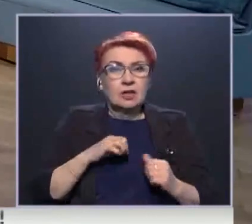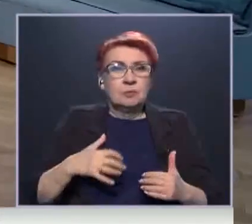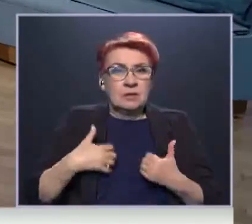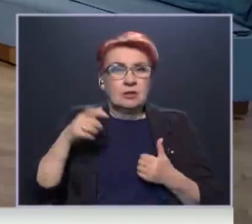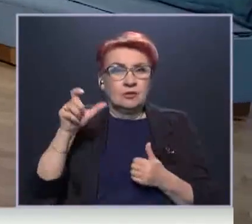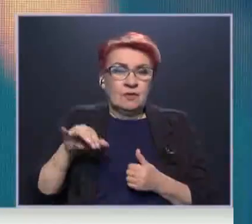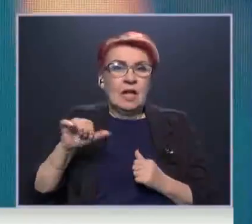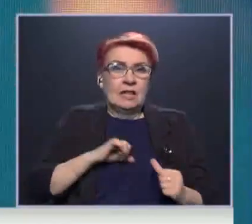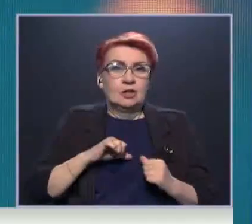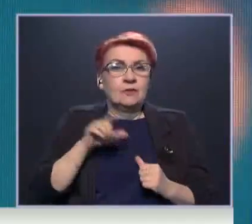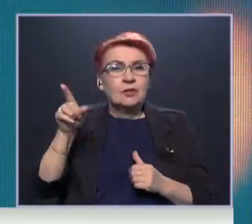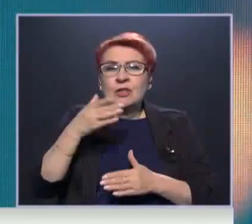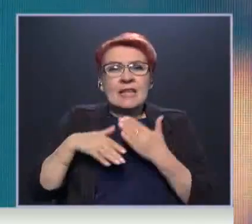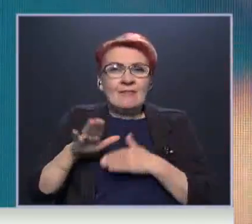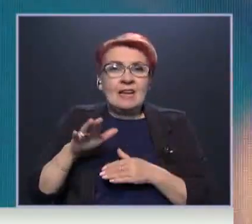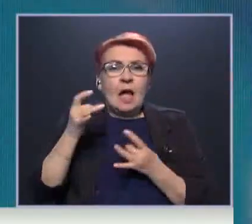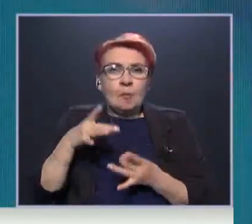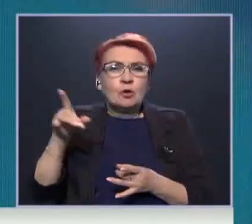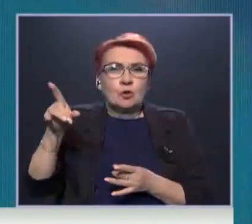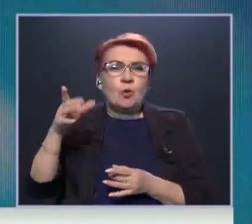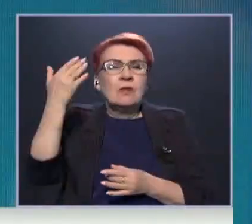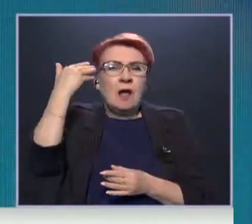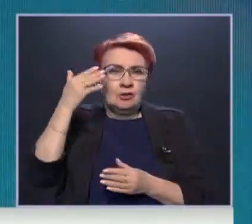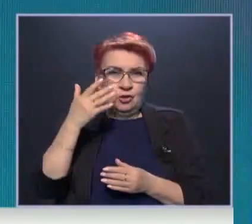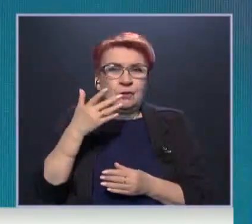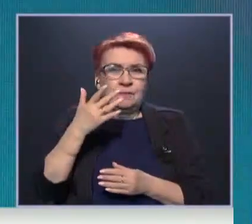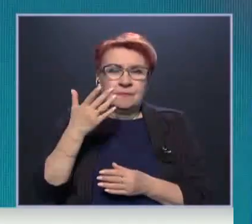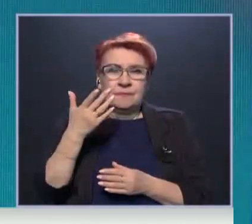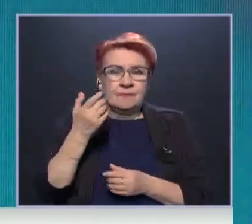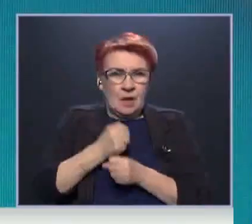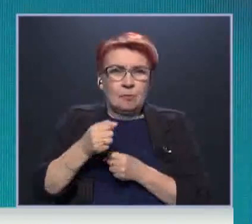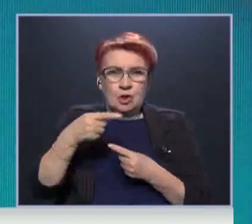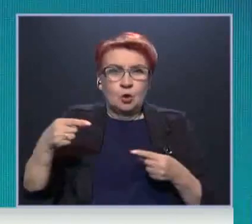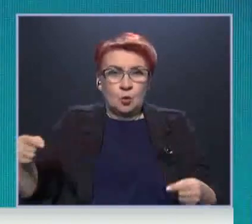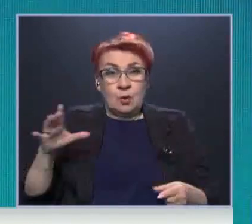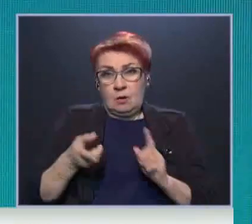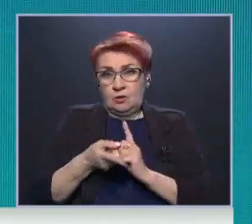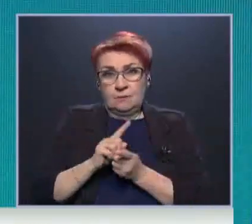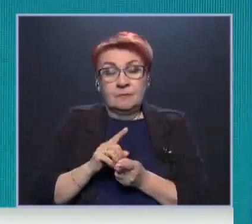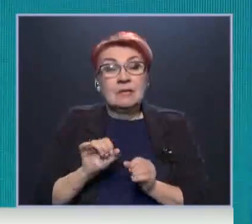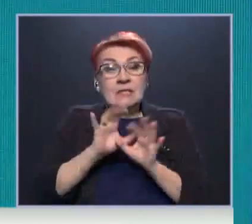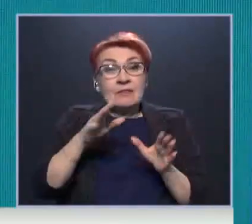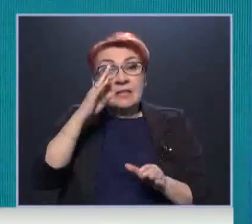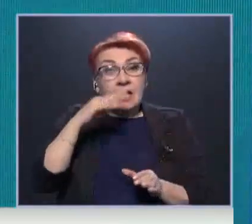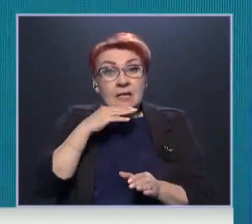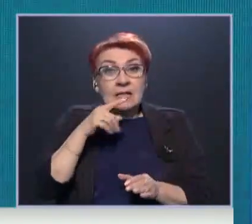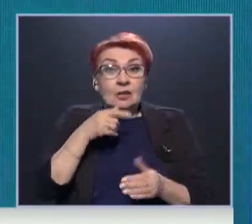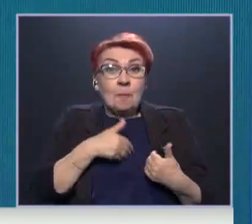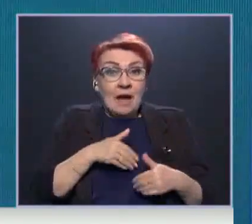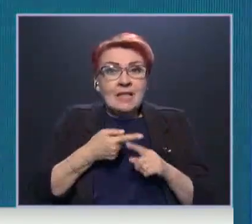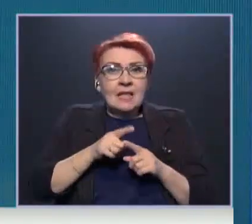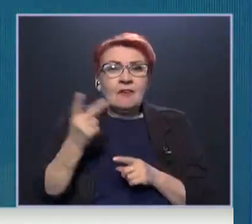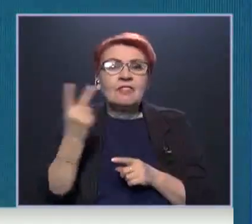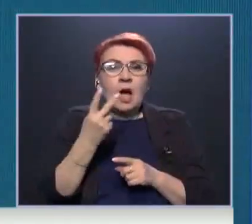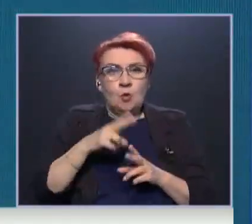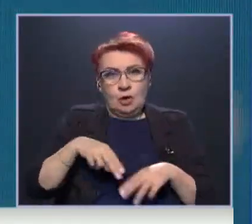человеком, нагрешившим. И в этом случае есть покаяние. Покаяние, как говорят святые отцы, второе крещение. Поэтому если